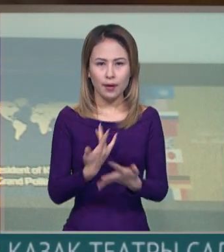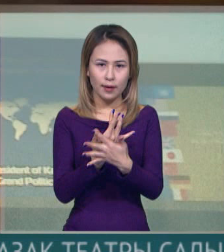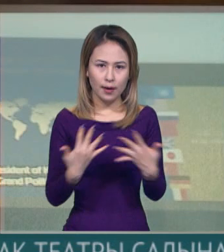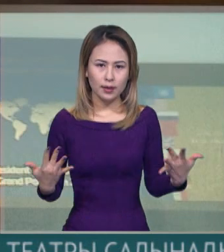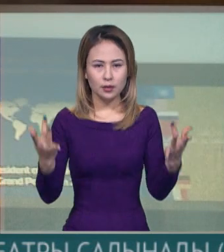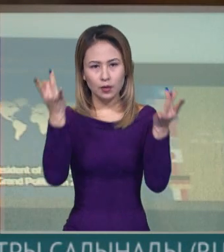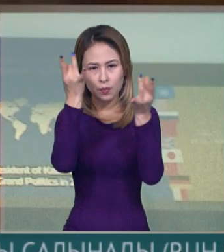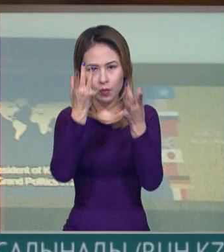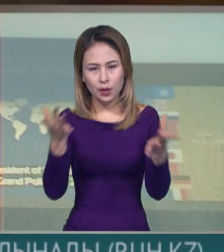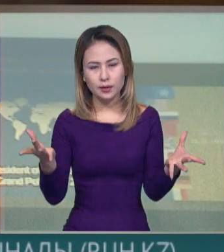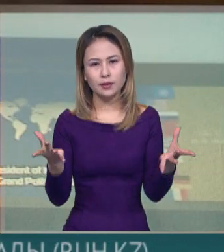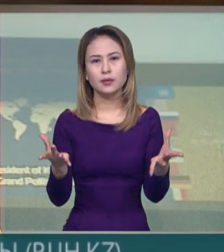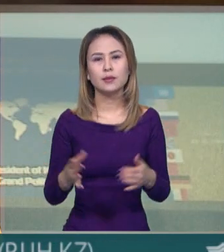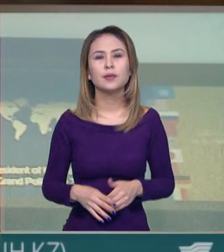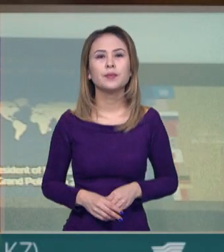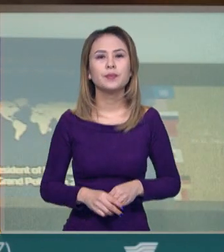та, мәдени,